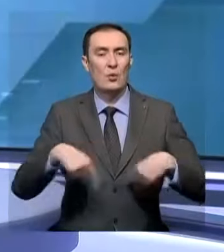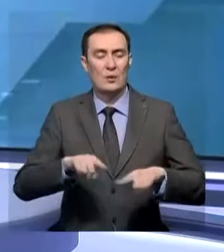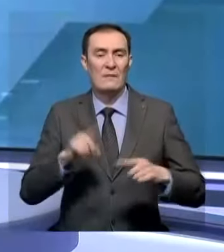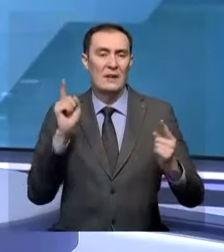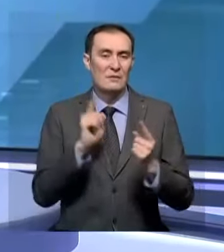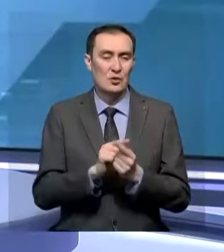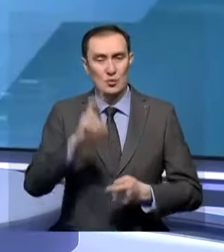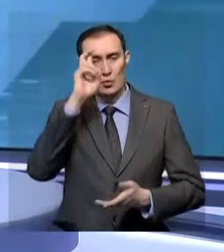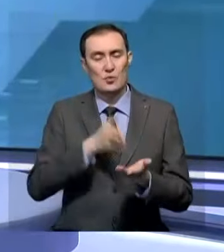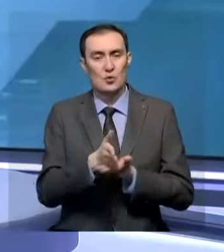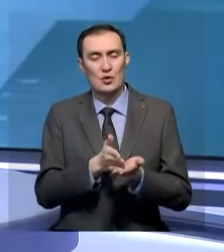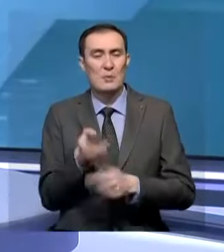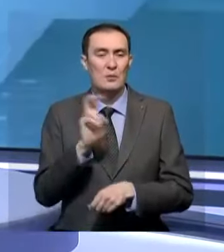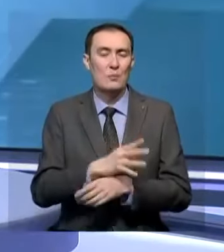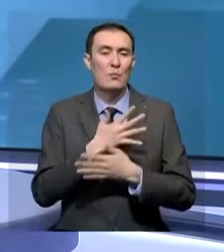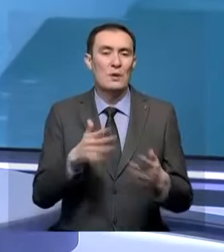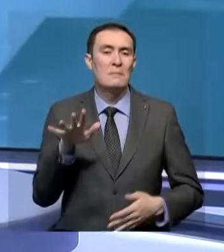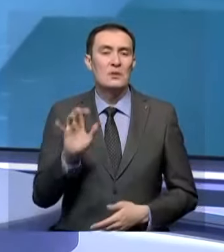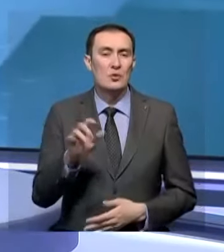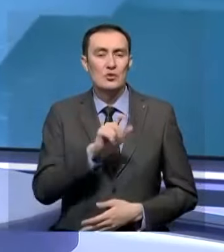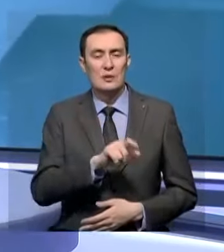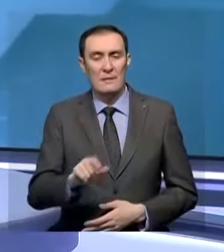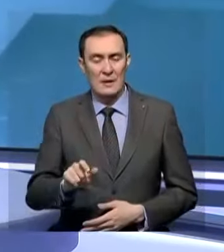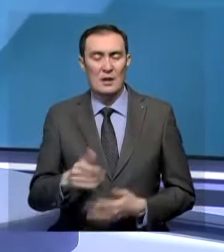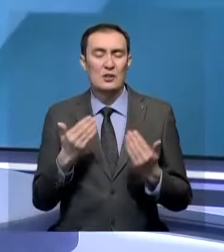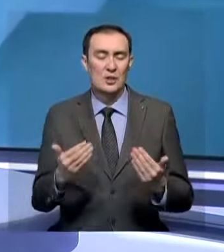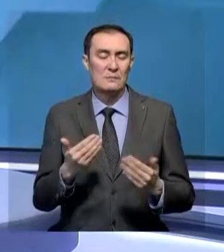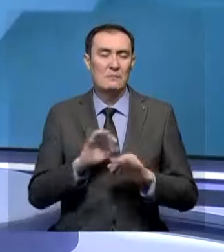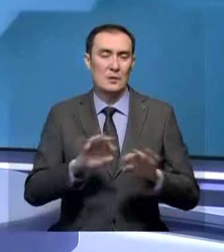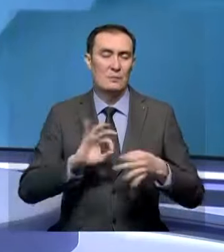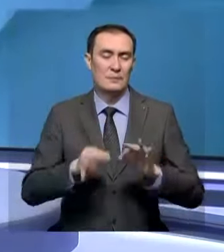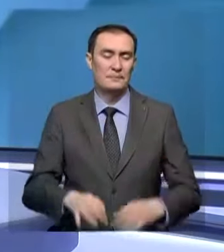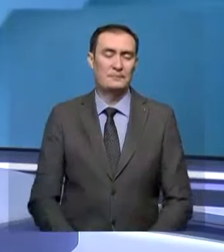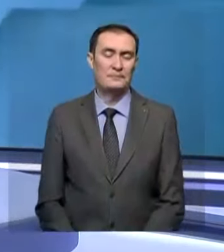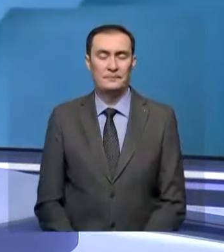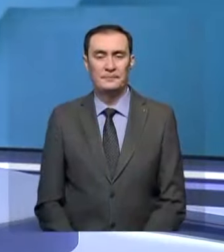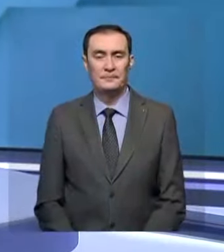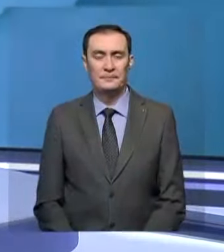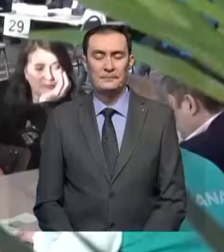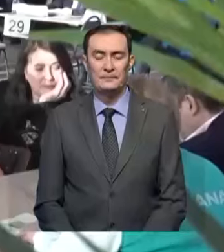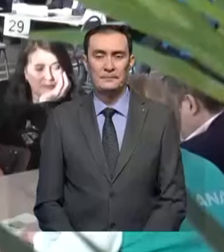органов. На встречу с госслужащими пришли более 500 человек. Наталья Волкова расскажет.